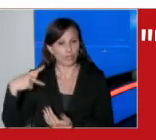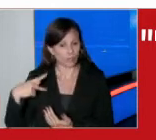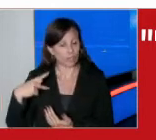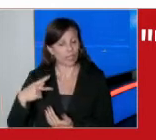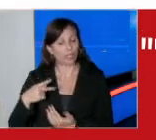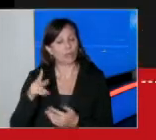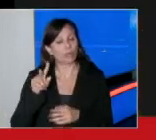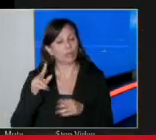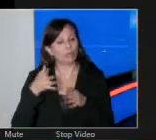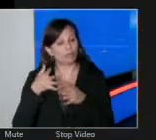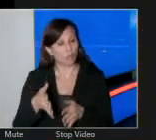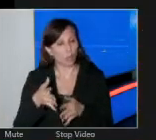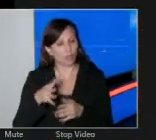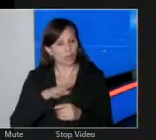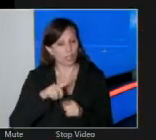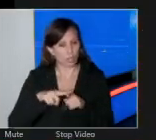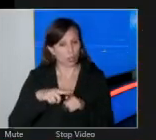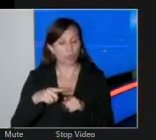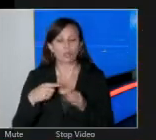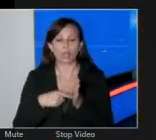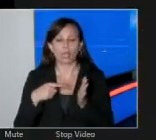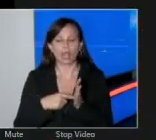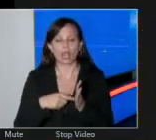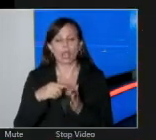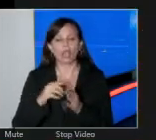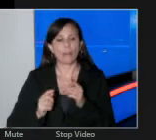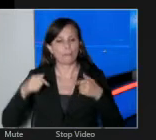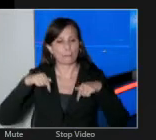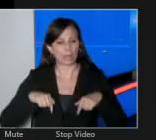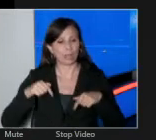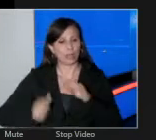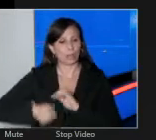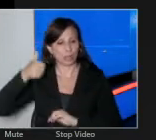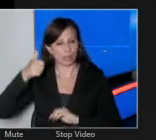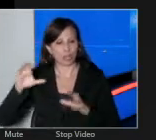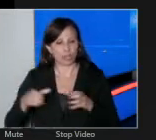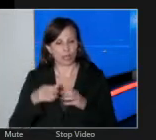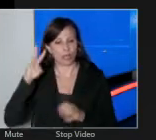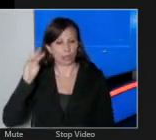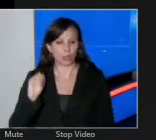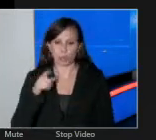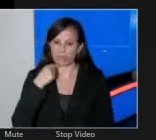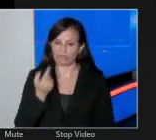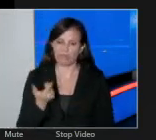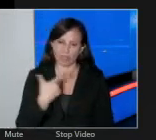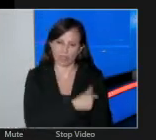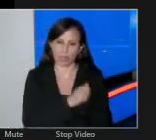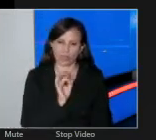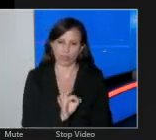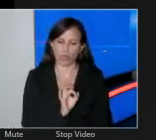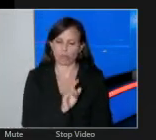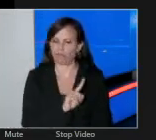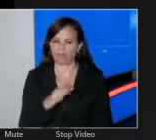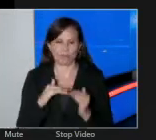בפני החיסון, כי היום מנכ״ל מודרנה אומר שהחיסון שלו, ככל הנראה, לא עמיד בפני הווריאנט הזה